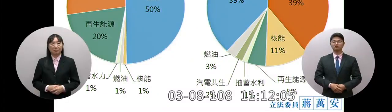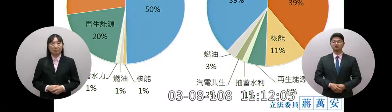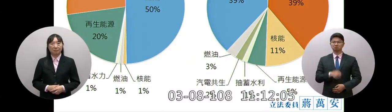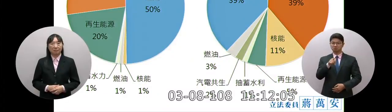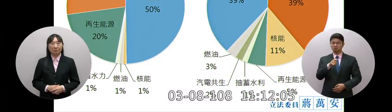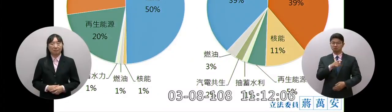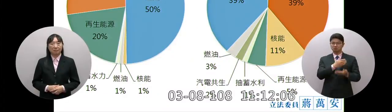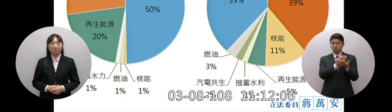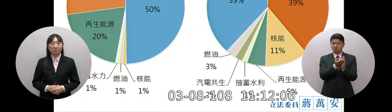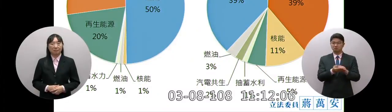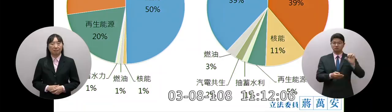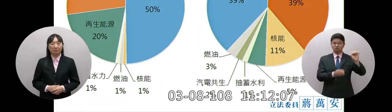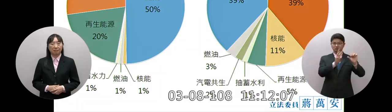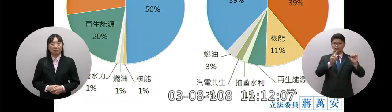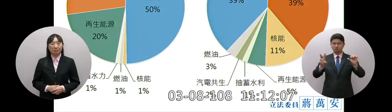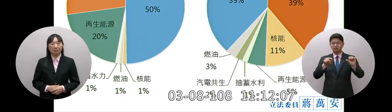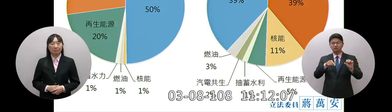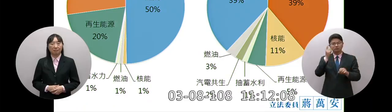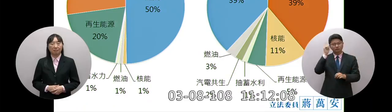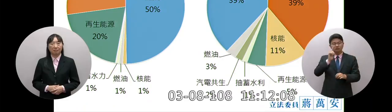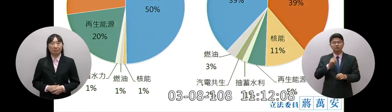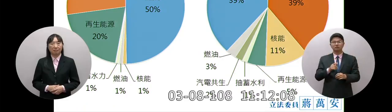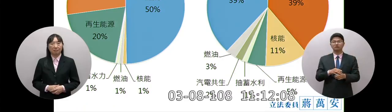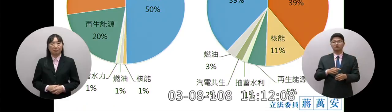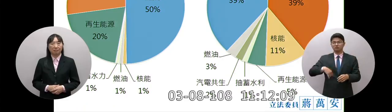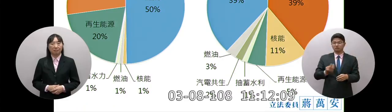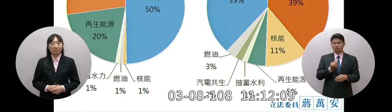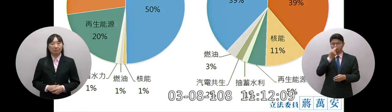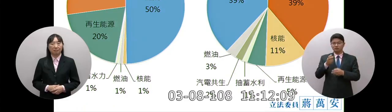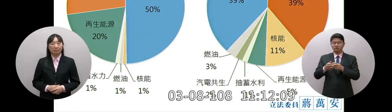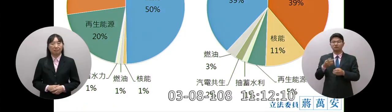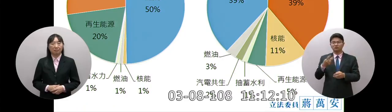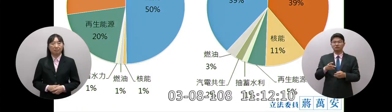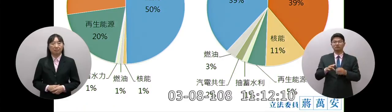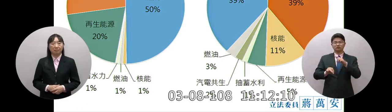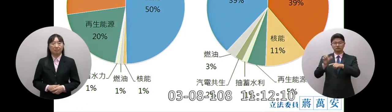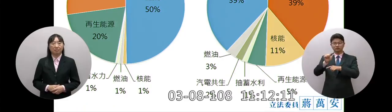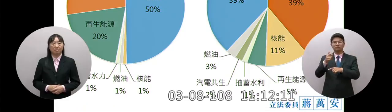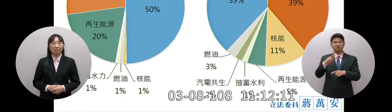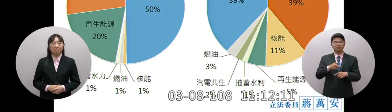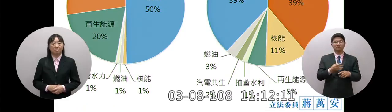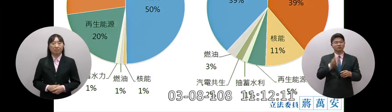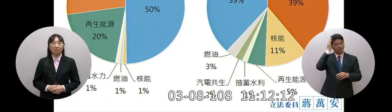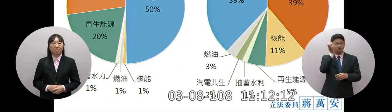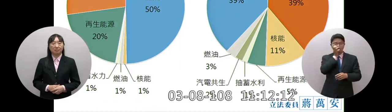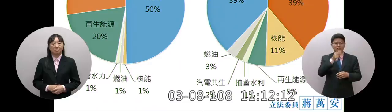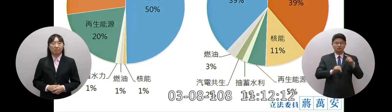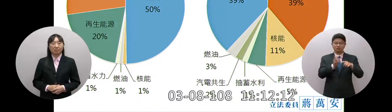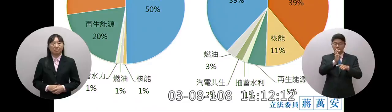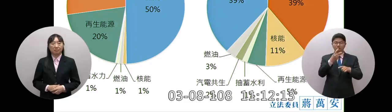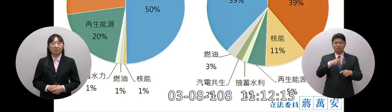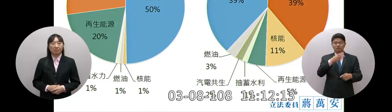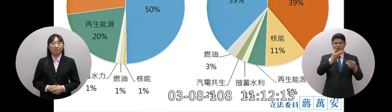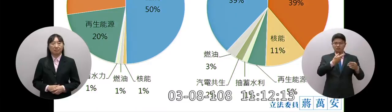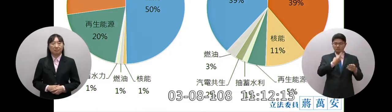不出532，就是燃气增加到50%，燃煤降到30%，再生能源增